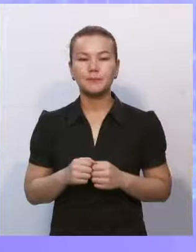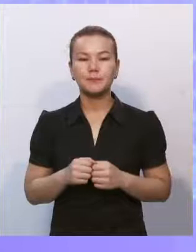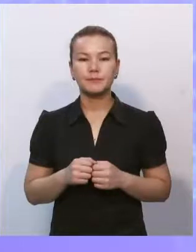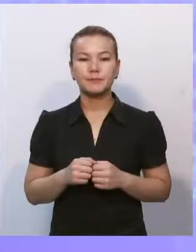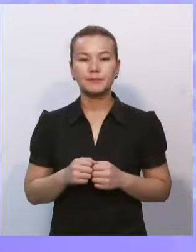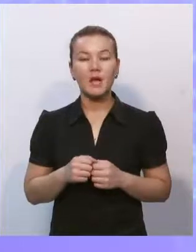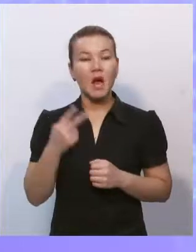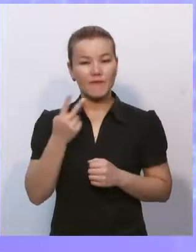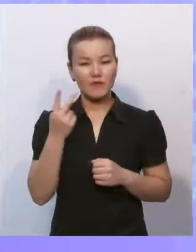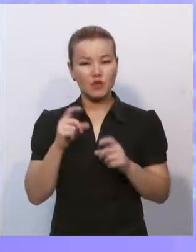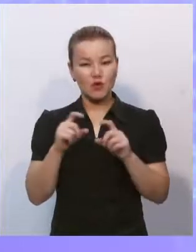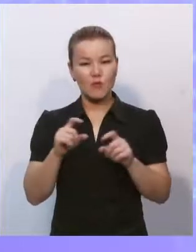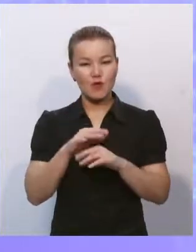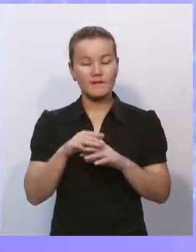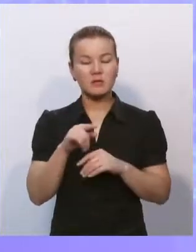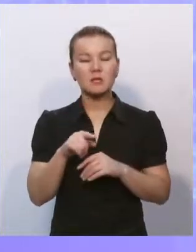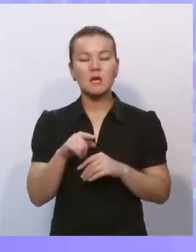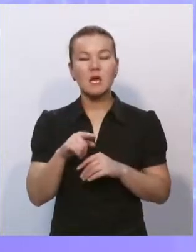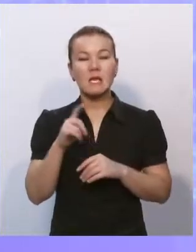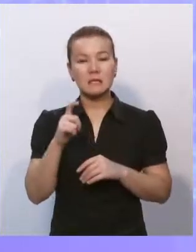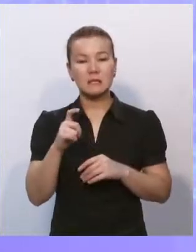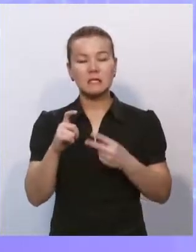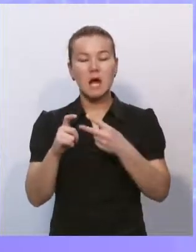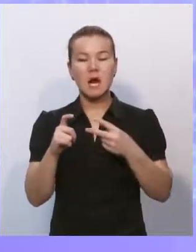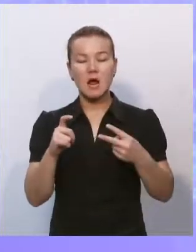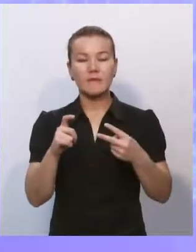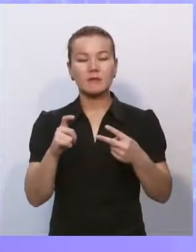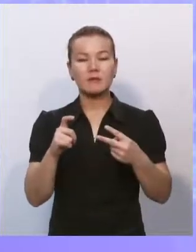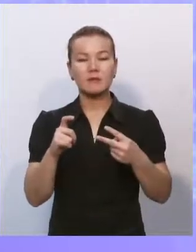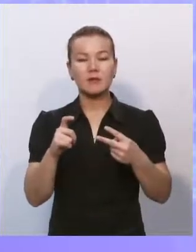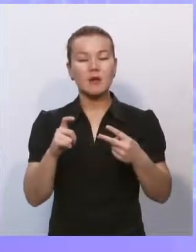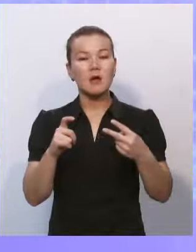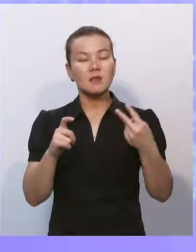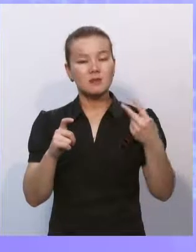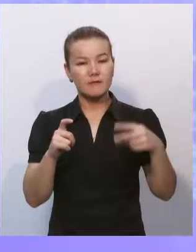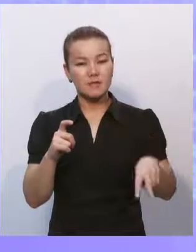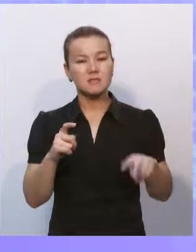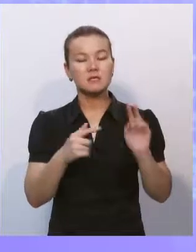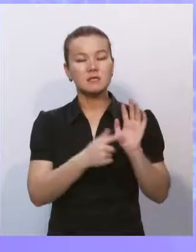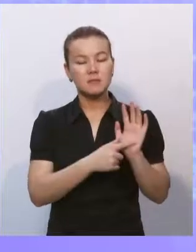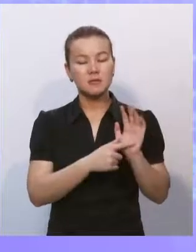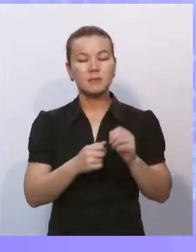во втором уравнении x равен 27